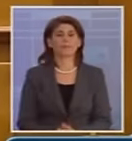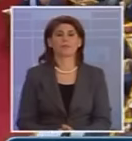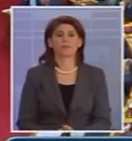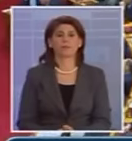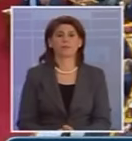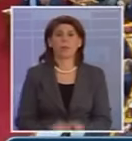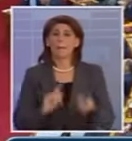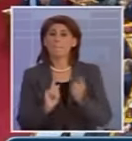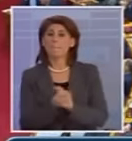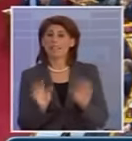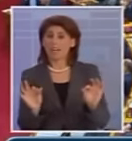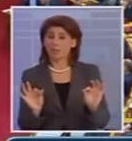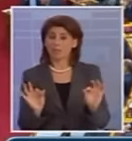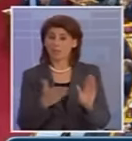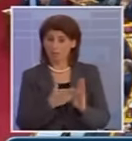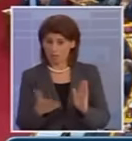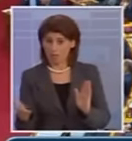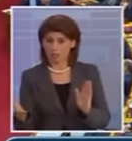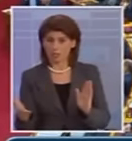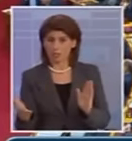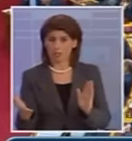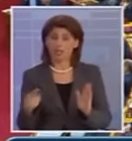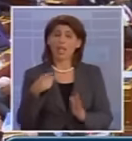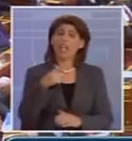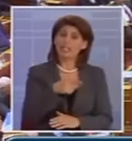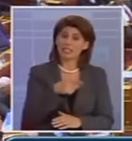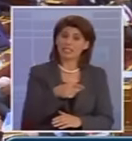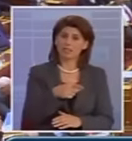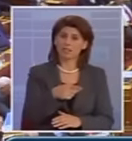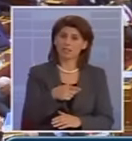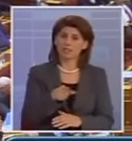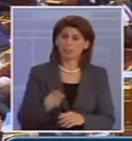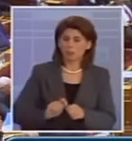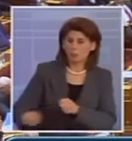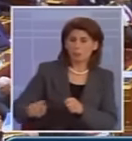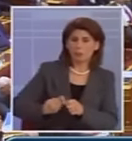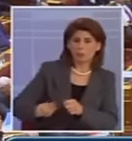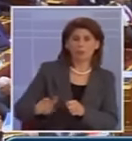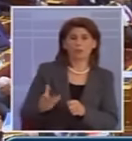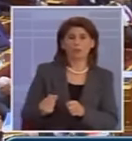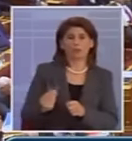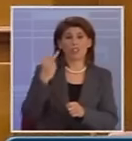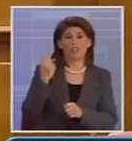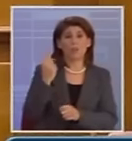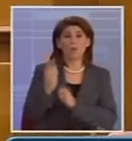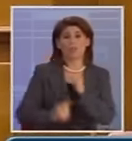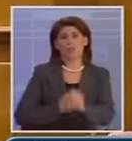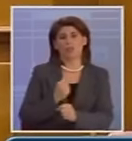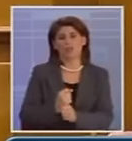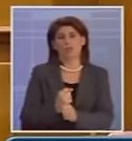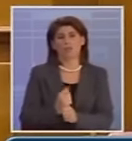Και τις μεταρρυθμίσεις αυτές εσείς τις λιδωρούσατε επί 2,5 χρόνια.